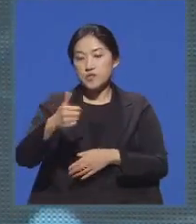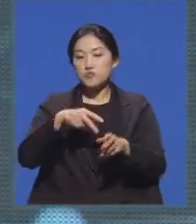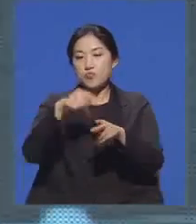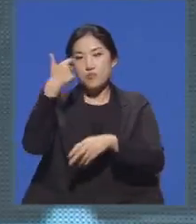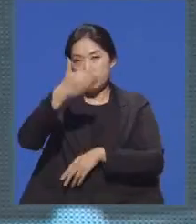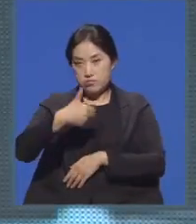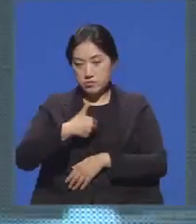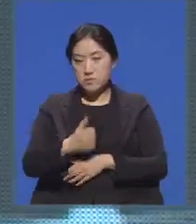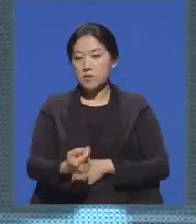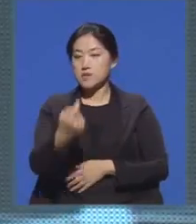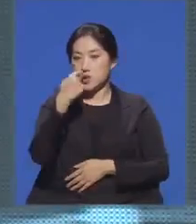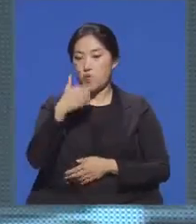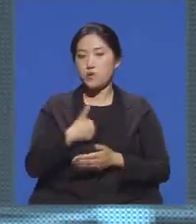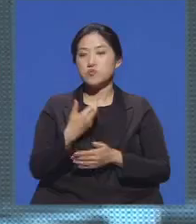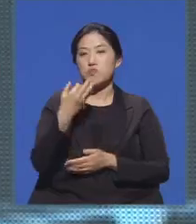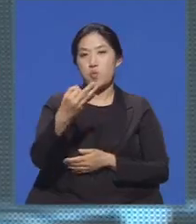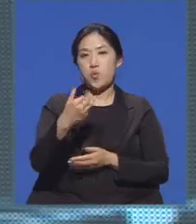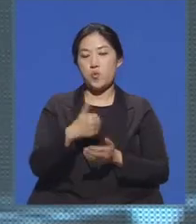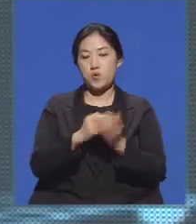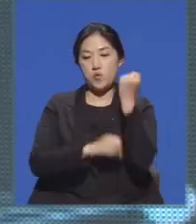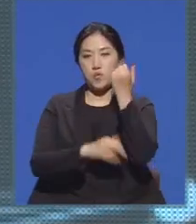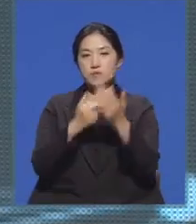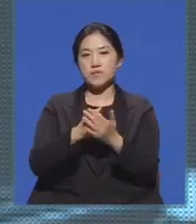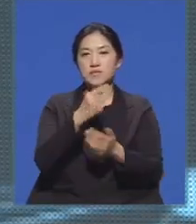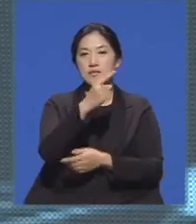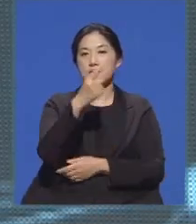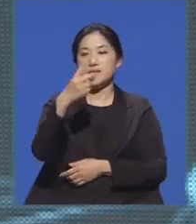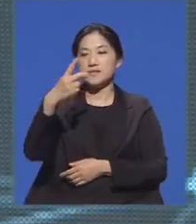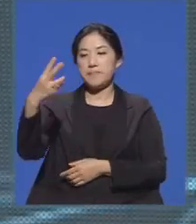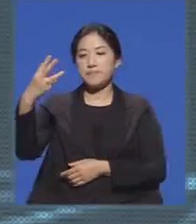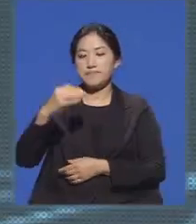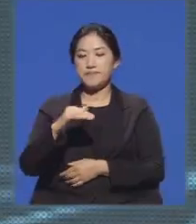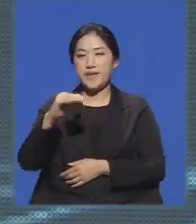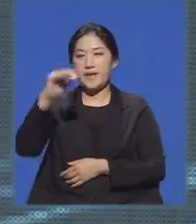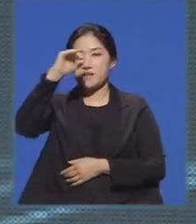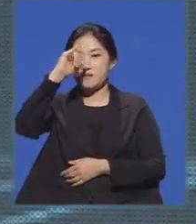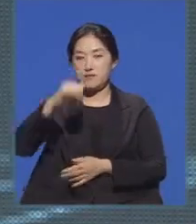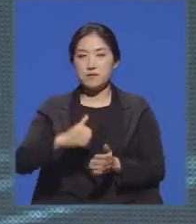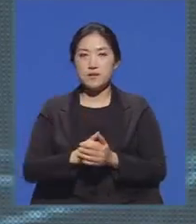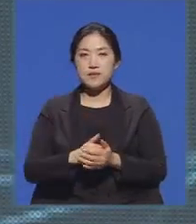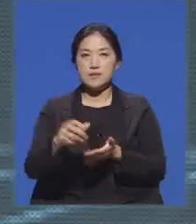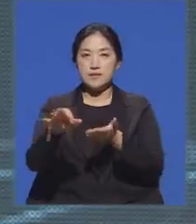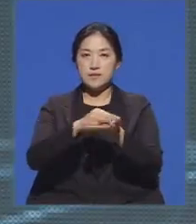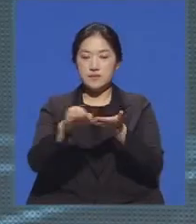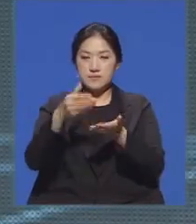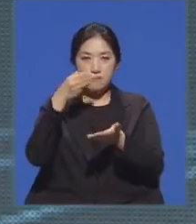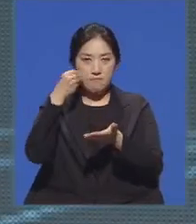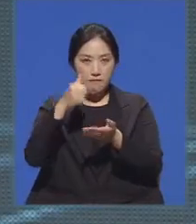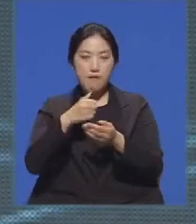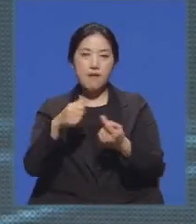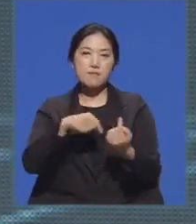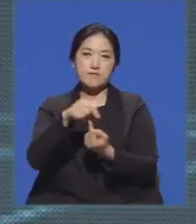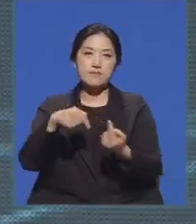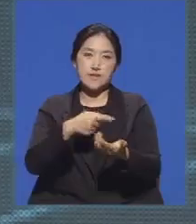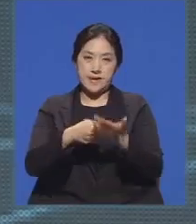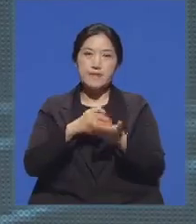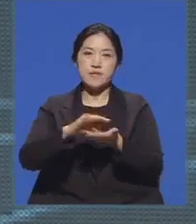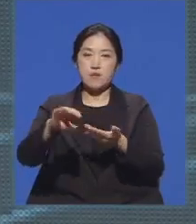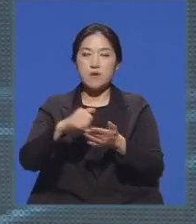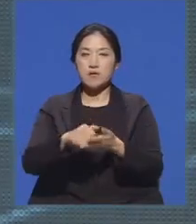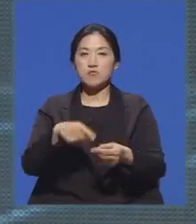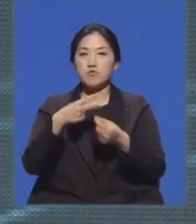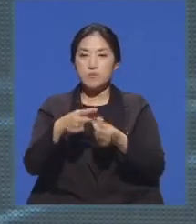물어봤습니다. 저는 재원은 원칙이 1, 2, 3, 3단계입니다. 우선 재정 효율화를 하고 그리고 두